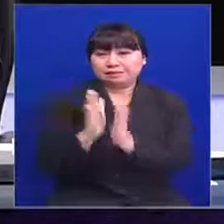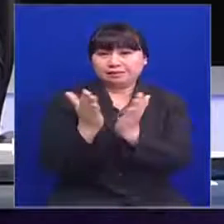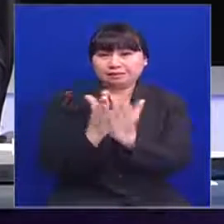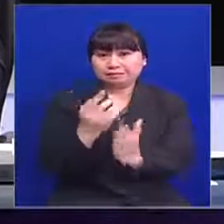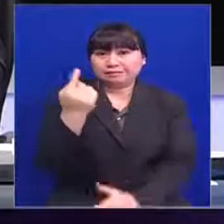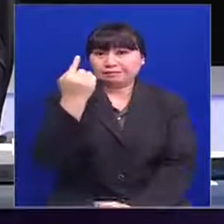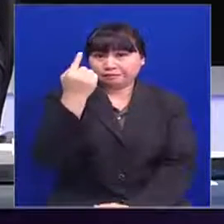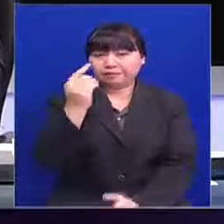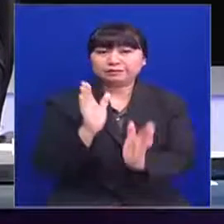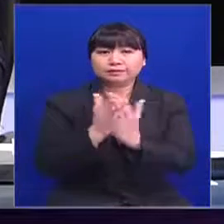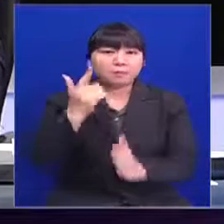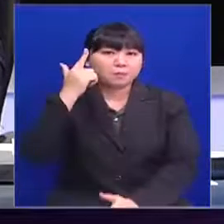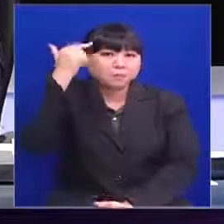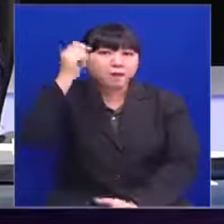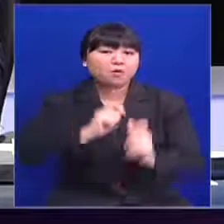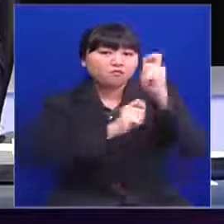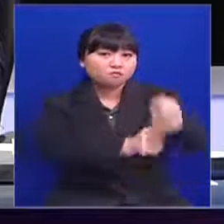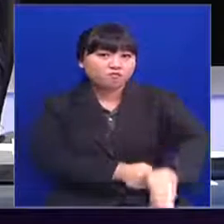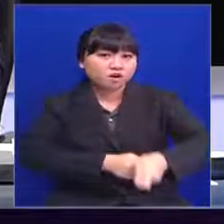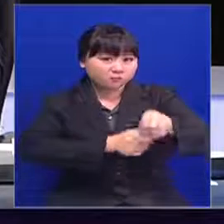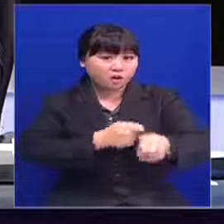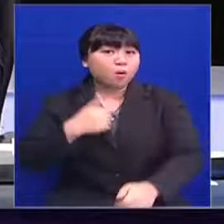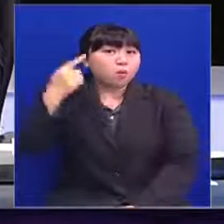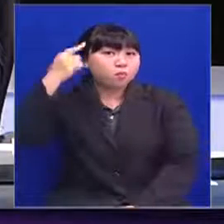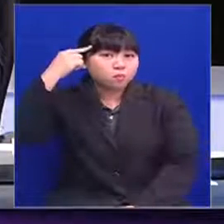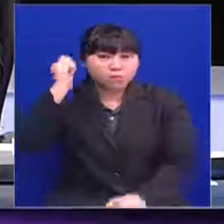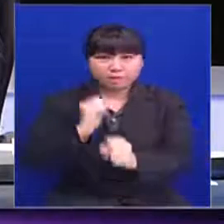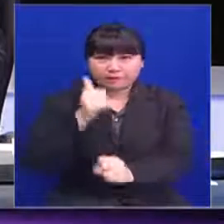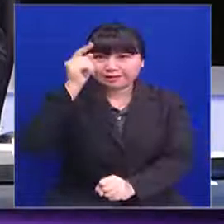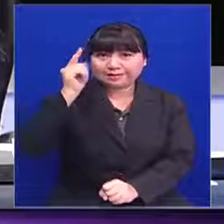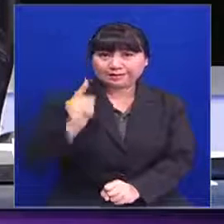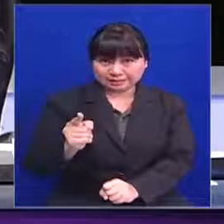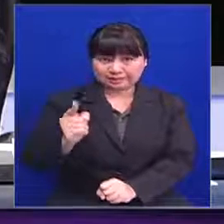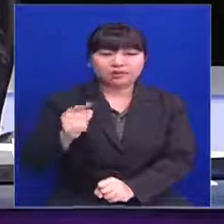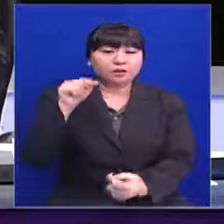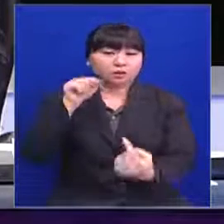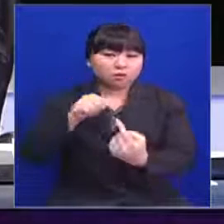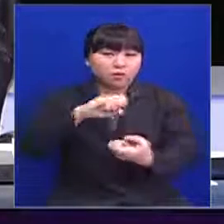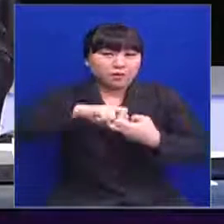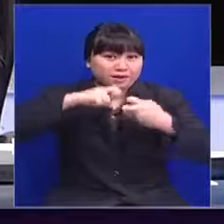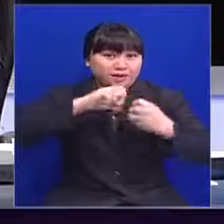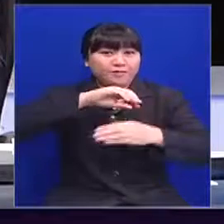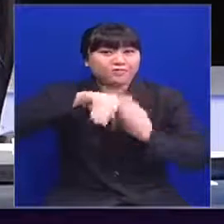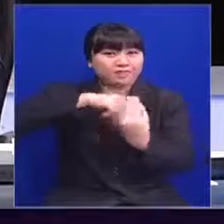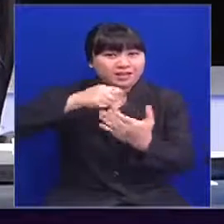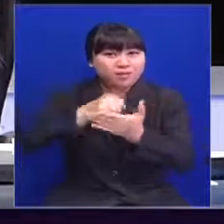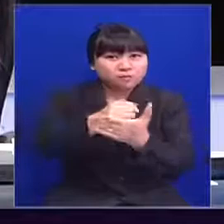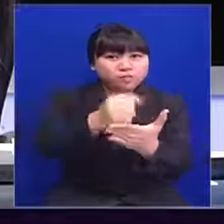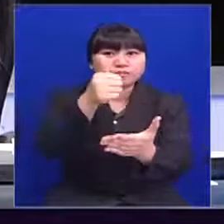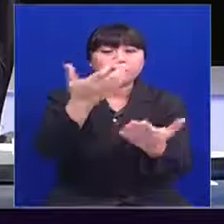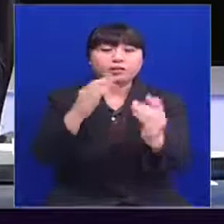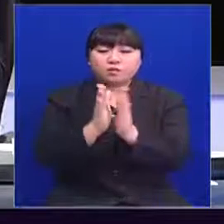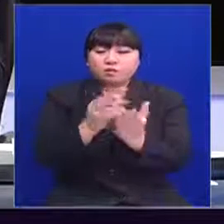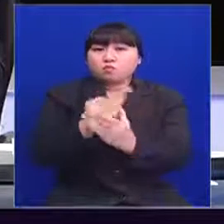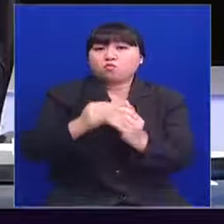าครับก็คือหนังสือ Smart Farmer รู้ไว้ทำได้จริงคัมภีร์ฝ่าวิกฤตเศรษฐกิจครับเป็นหนังสือที่จะเป็นคู่มือให้กับเกษตร